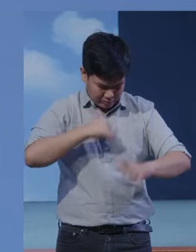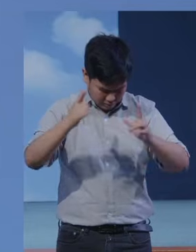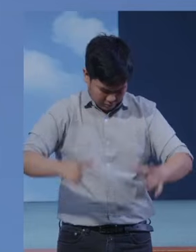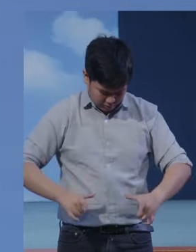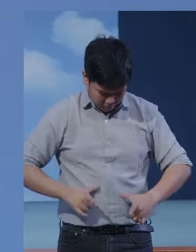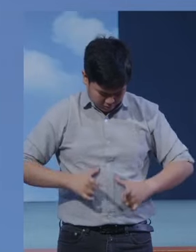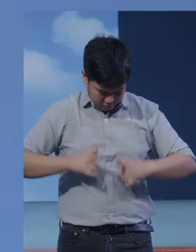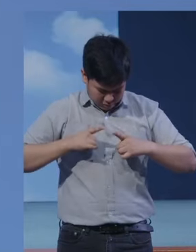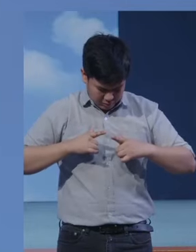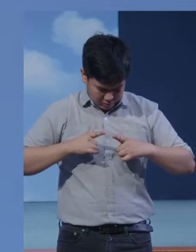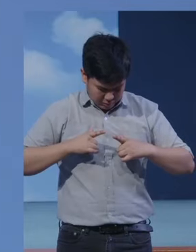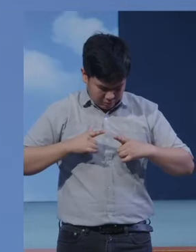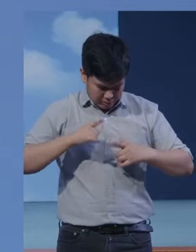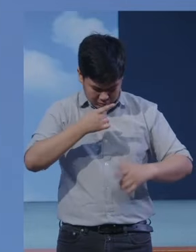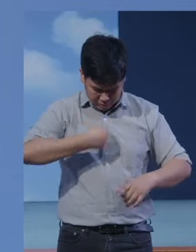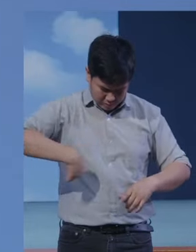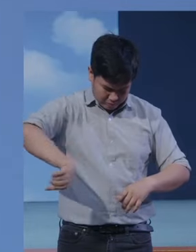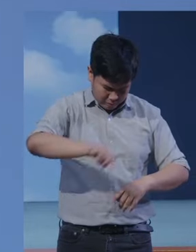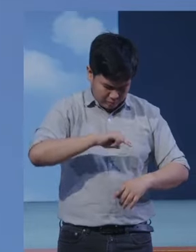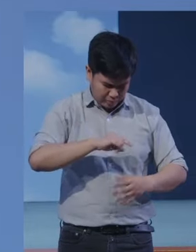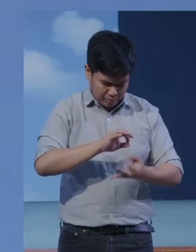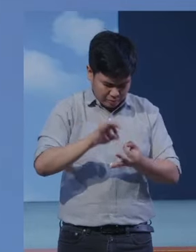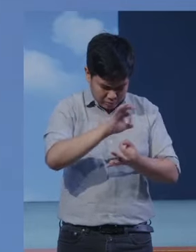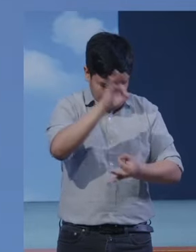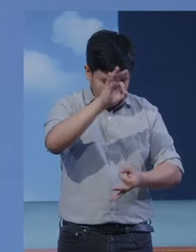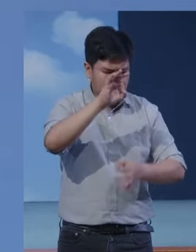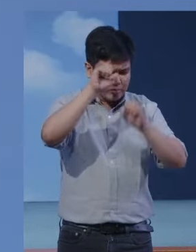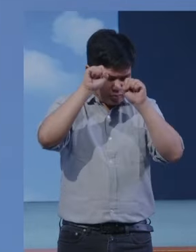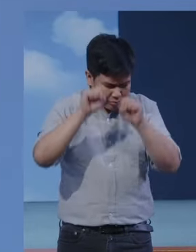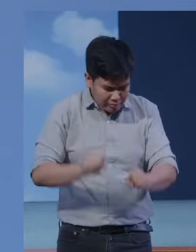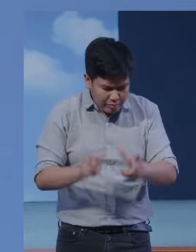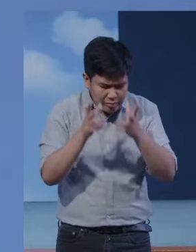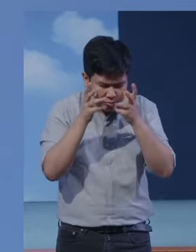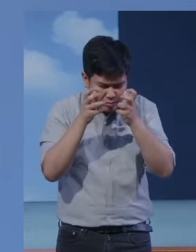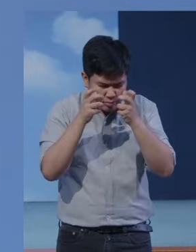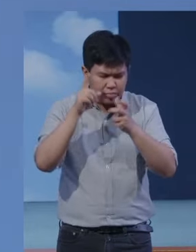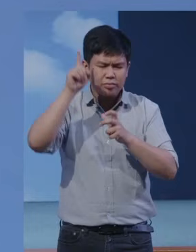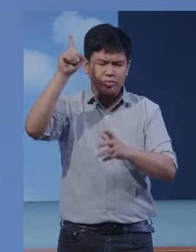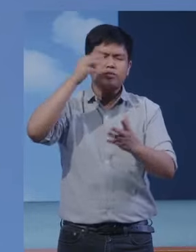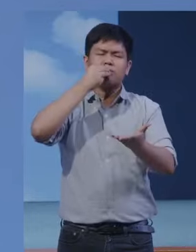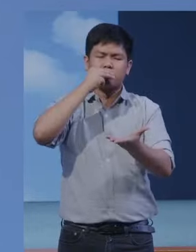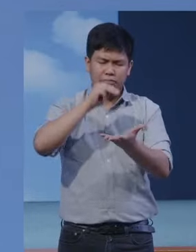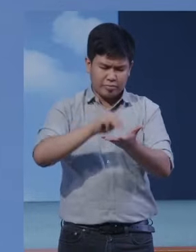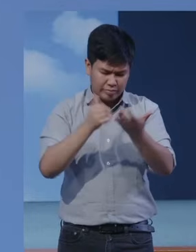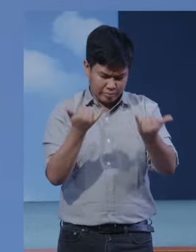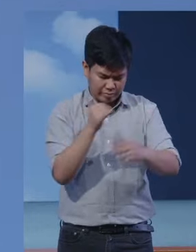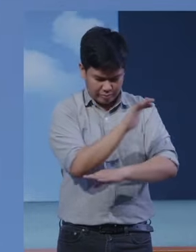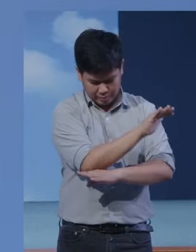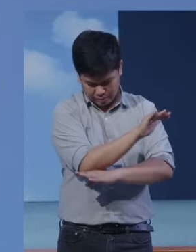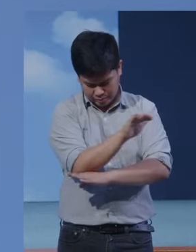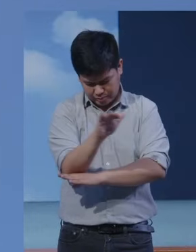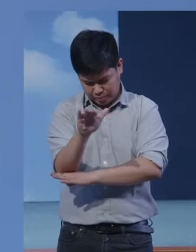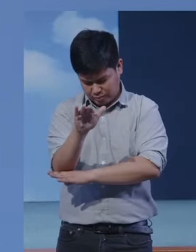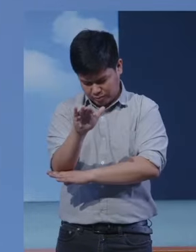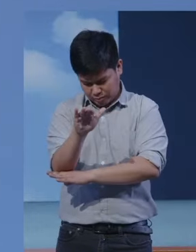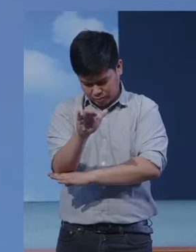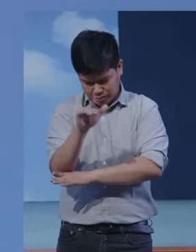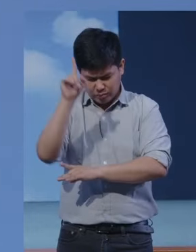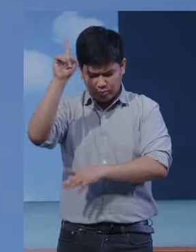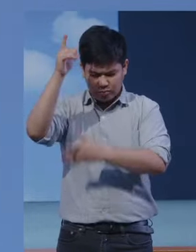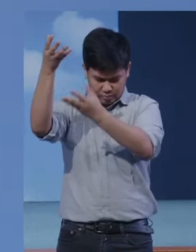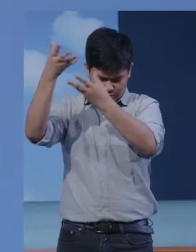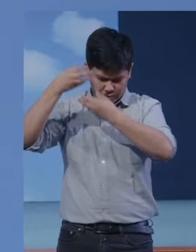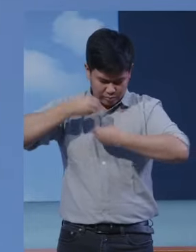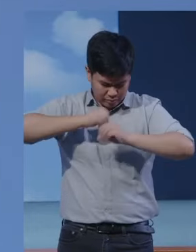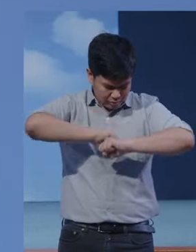at aming mga kalooban upang aming mapakinggan O Diyos ang inyong mensahe sa amin ngayong hapong ito bigyan niyong